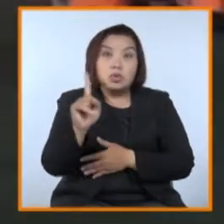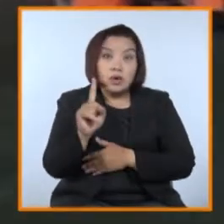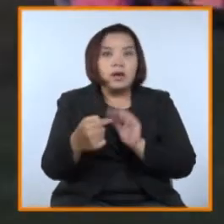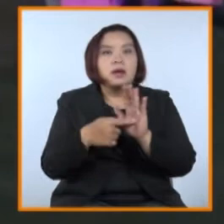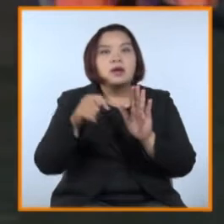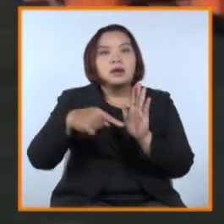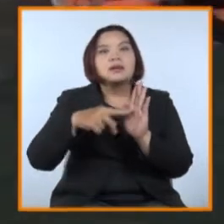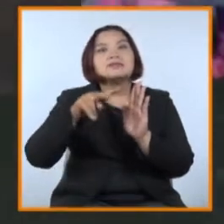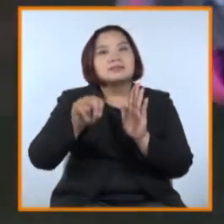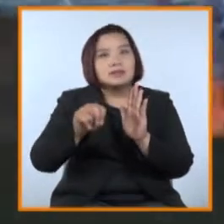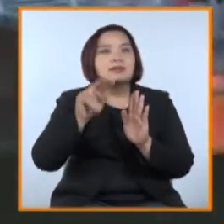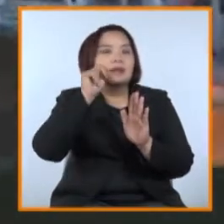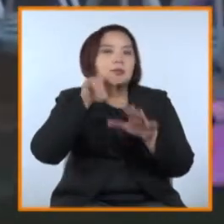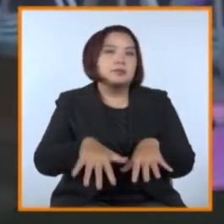แล้วค่ะ